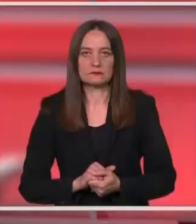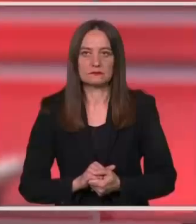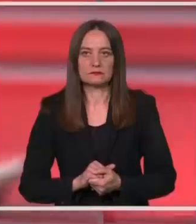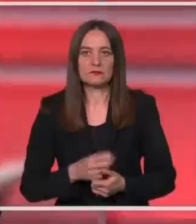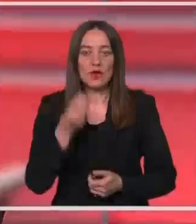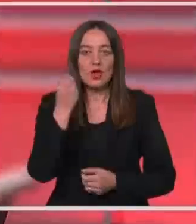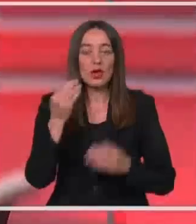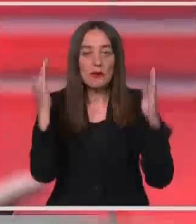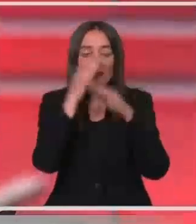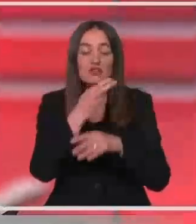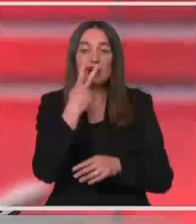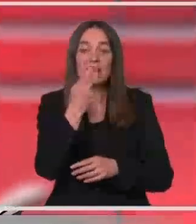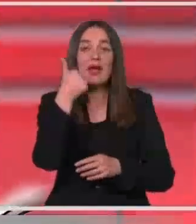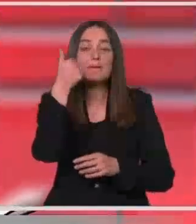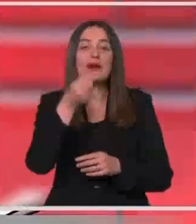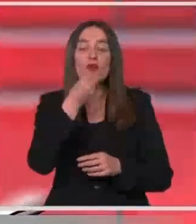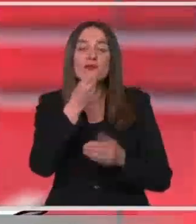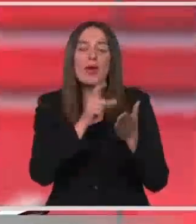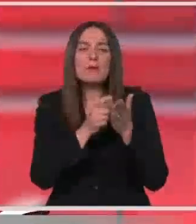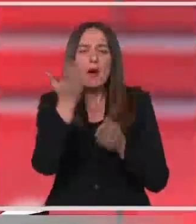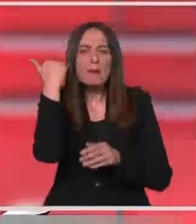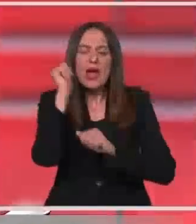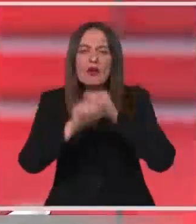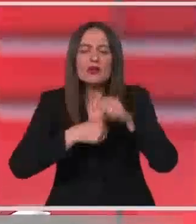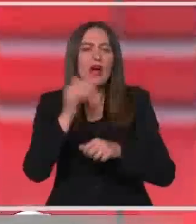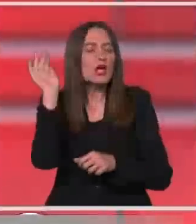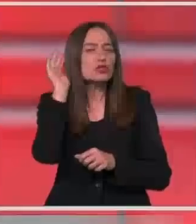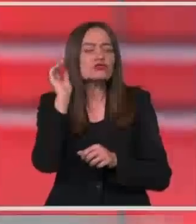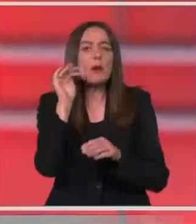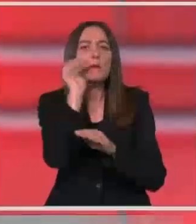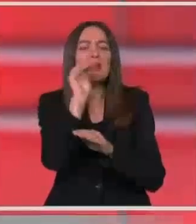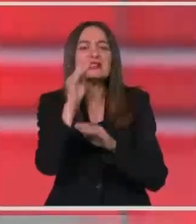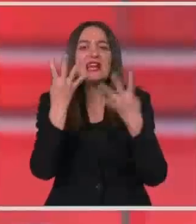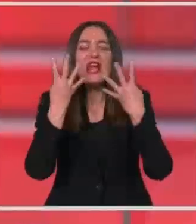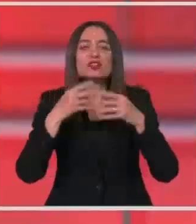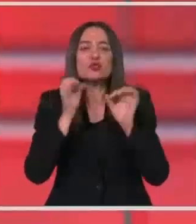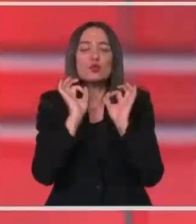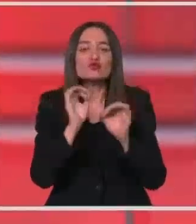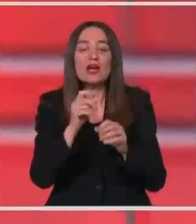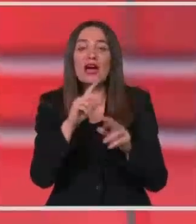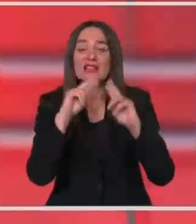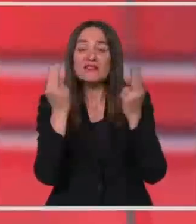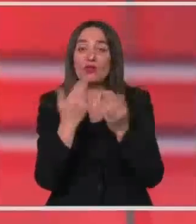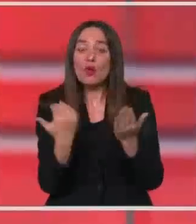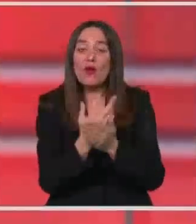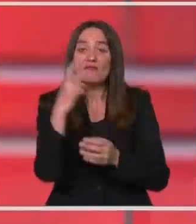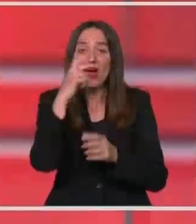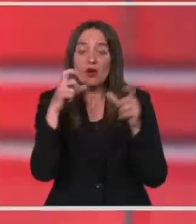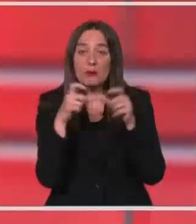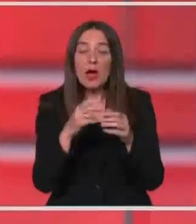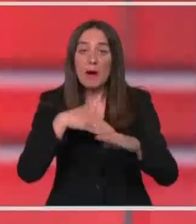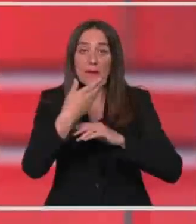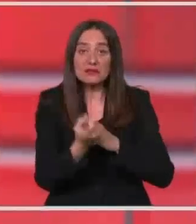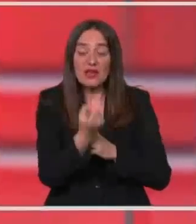Dobroveče, gledate prvu temu. Još pre godinu dana slušali smo upozorenja stručnjaka da svetu preti nova ekonomska kriza. A onda se